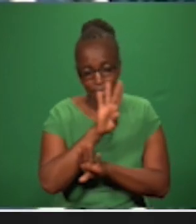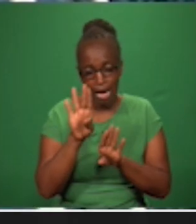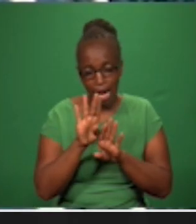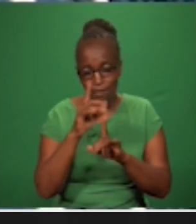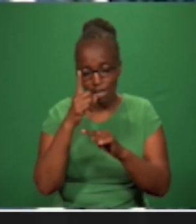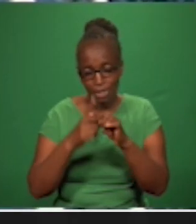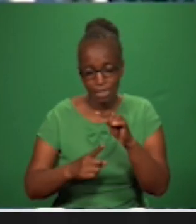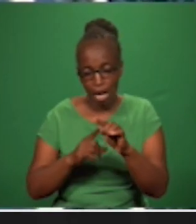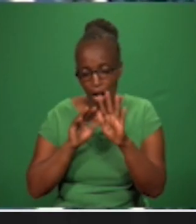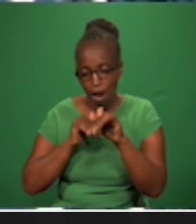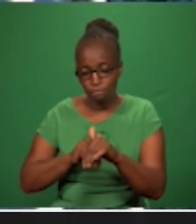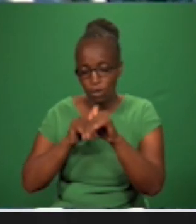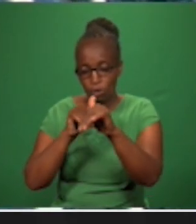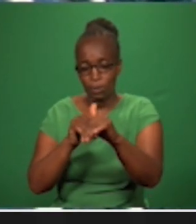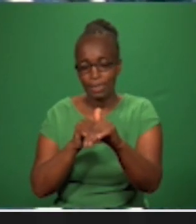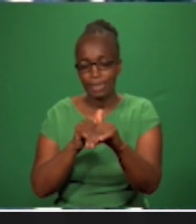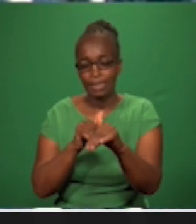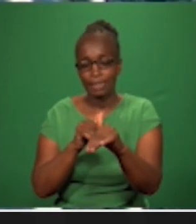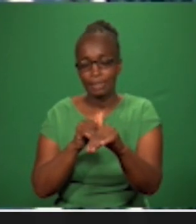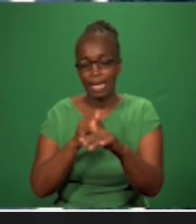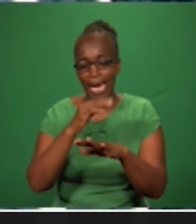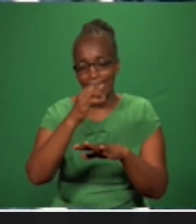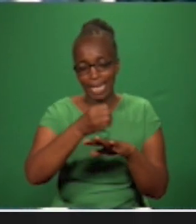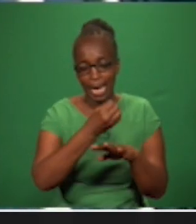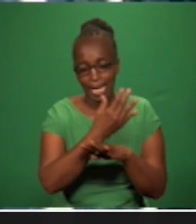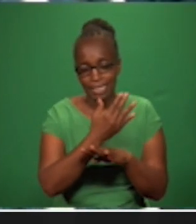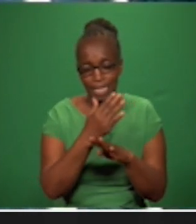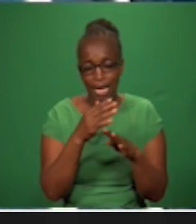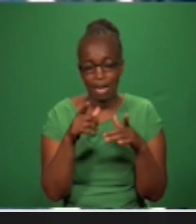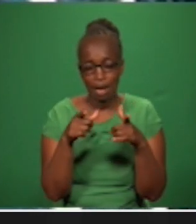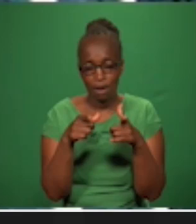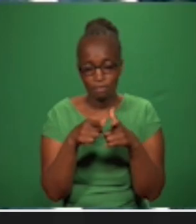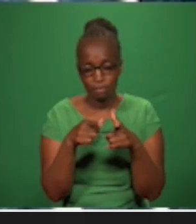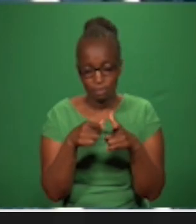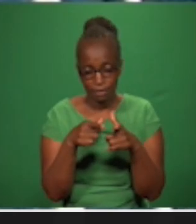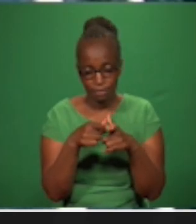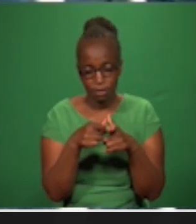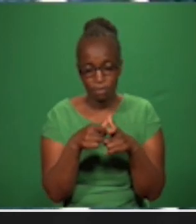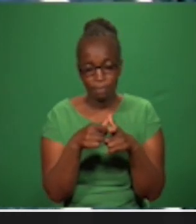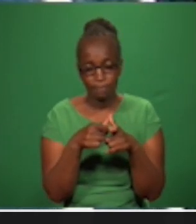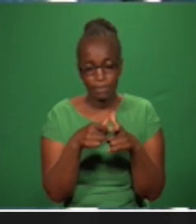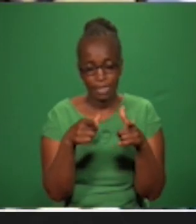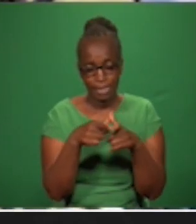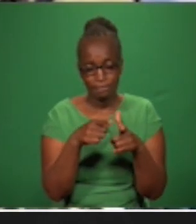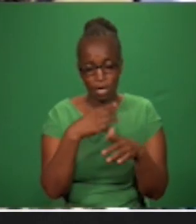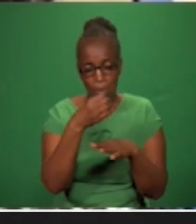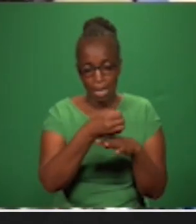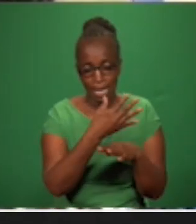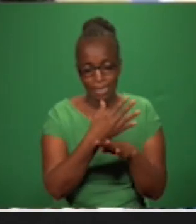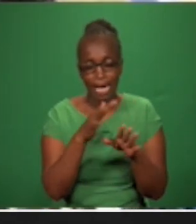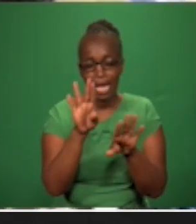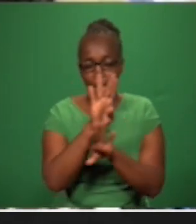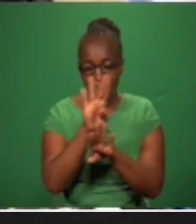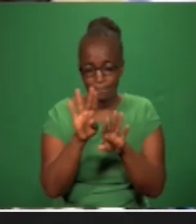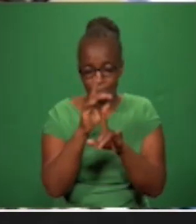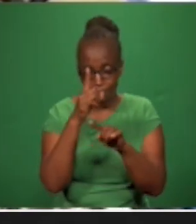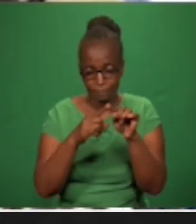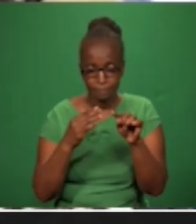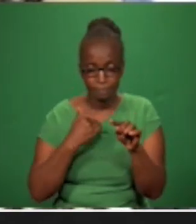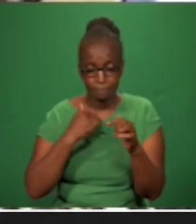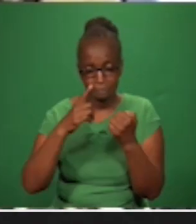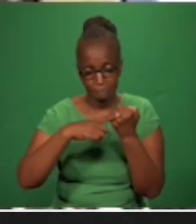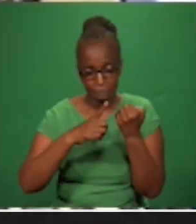3,561 wakifariki kila mwaka kutokana na saratani ya uzazi. Every year we